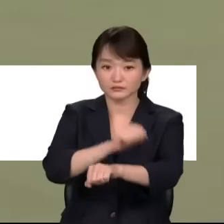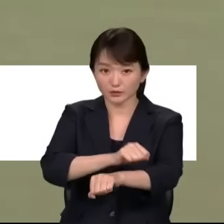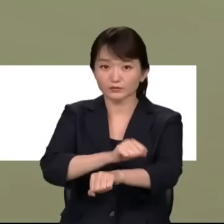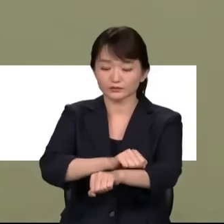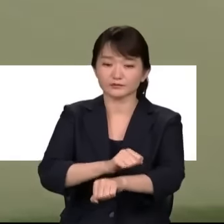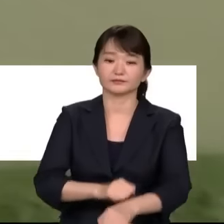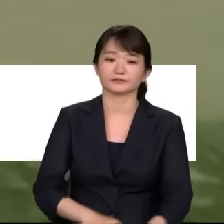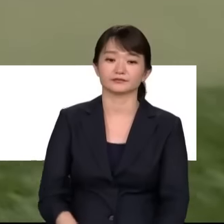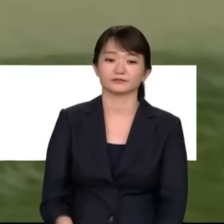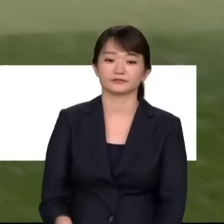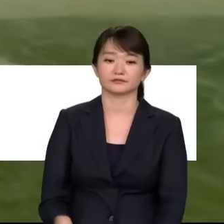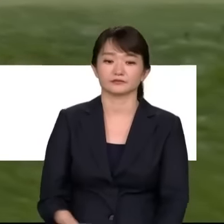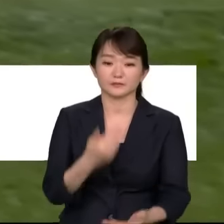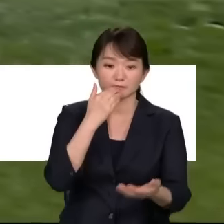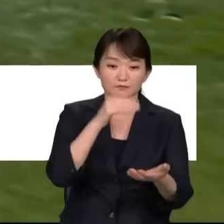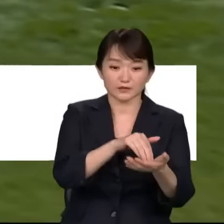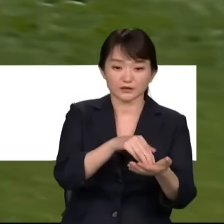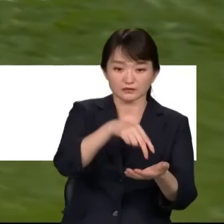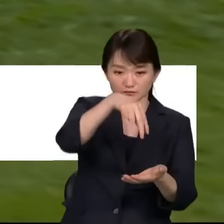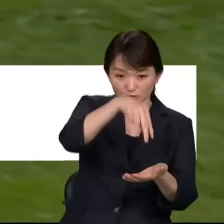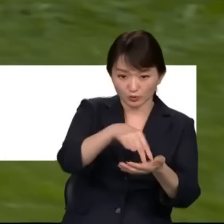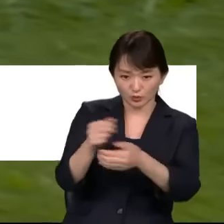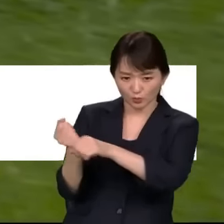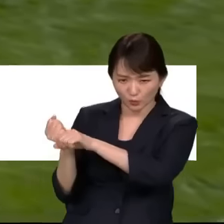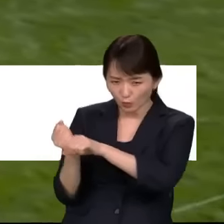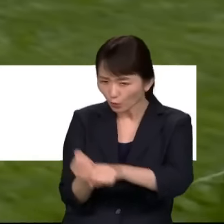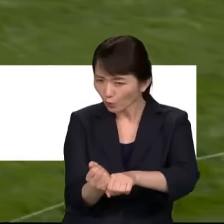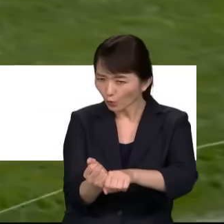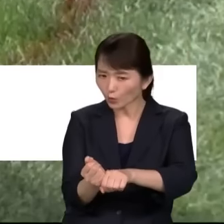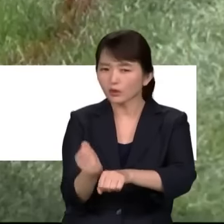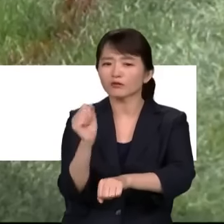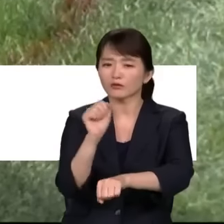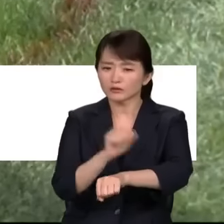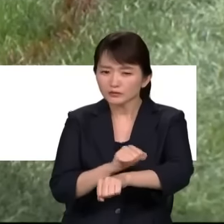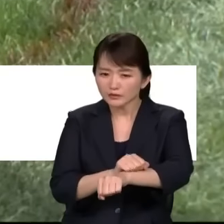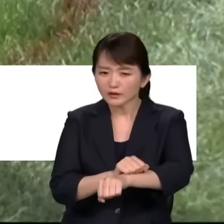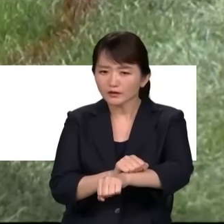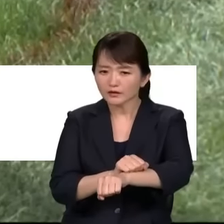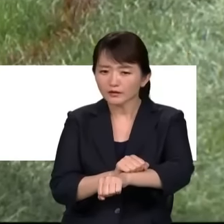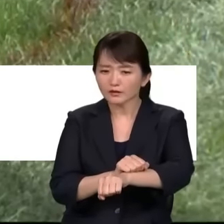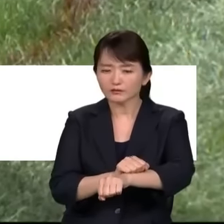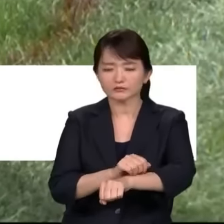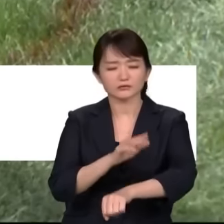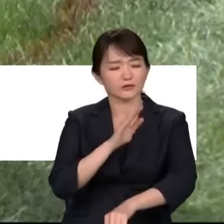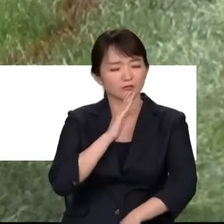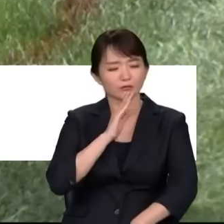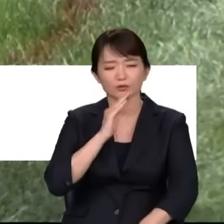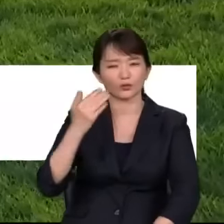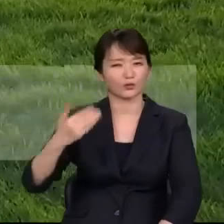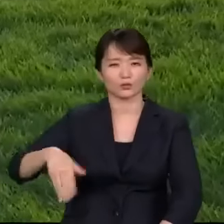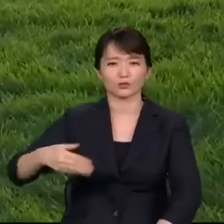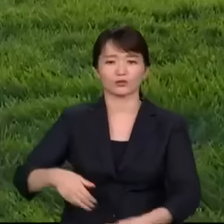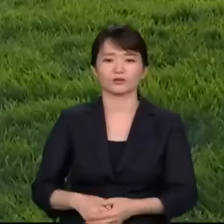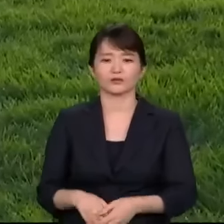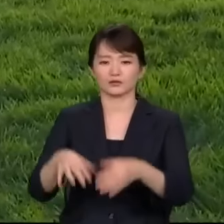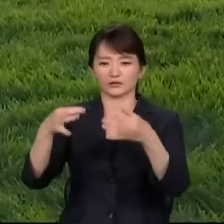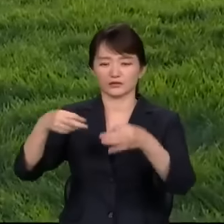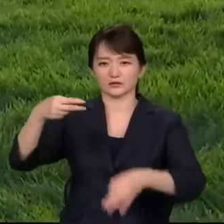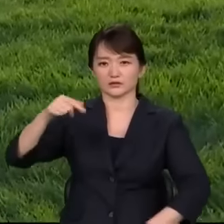a very conventional stance by any means. Just trying to get something up there, and that's a pretty good shot. 김시우는